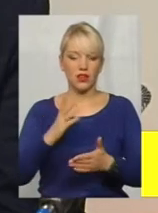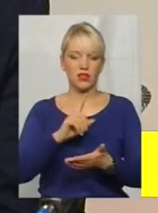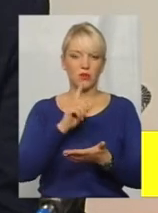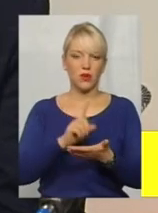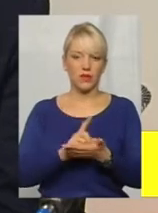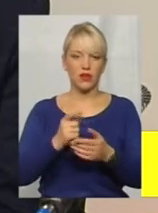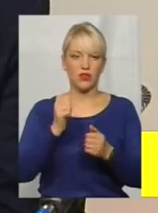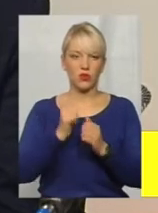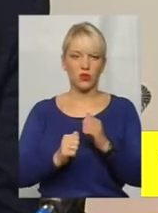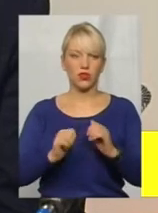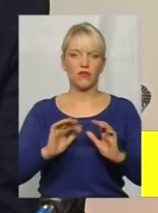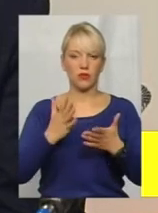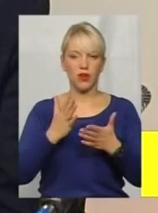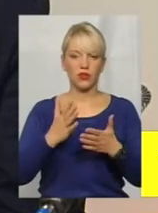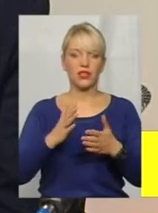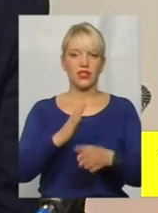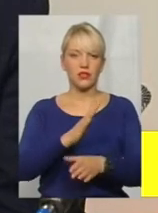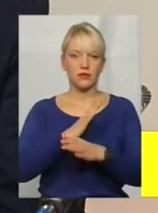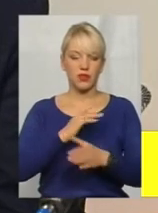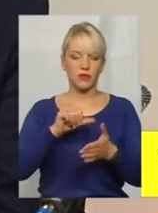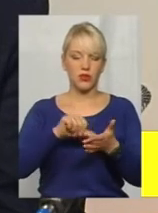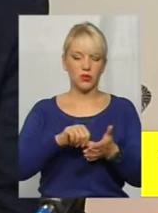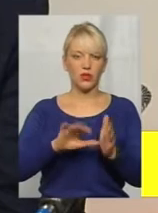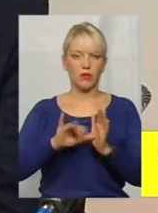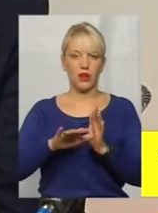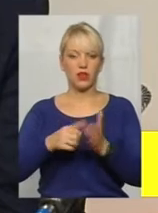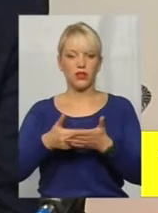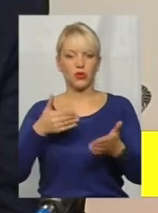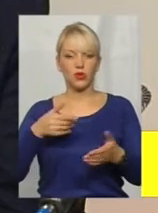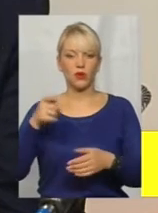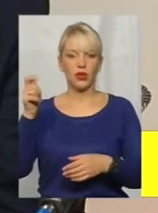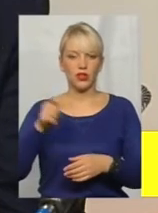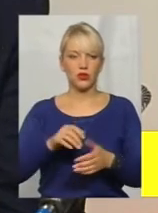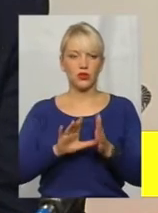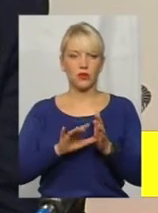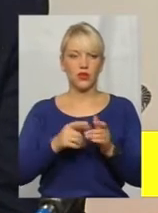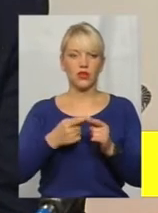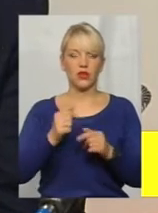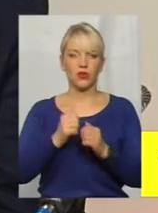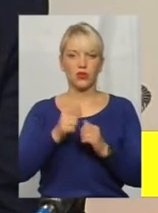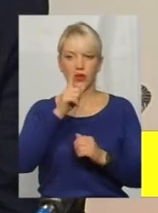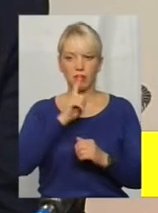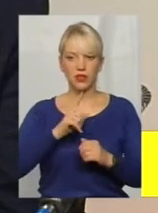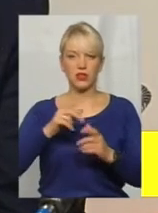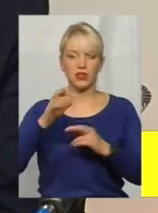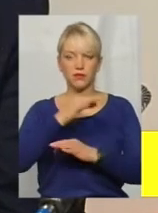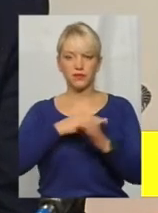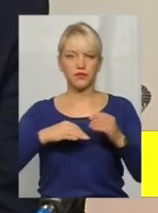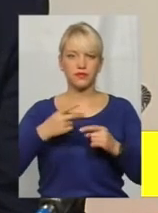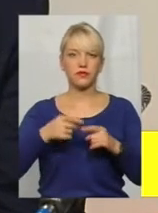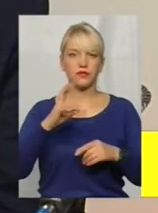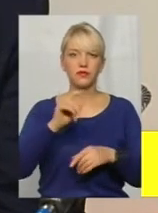випадок смерті і в присутності бригади, і до приїзду бригади, і кожен місяць це обговорюється на медичній раді,